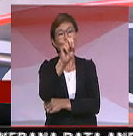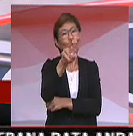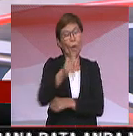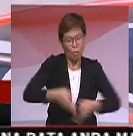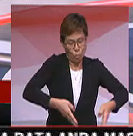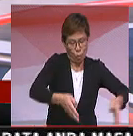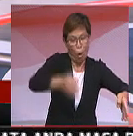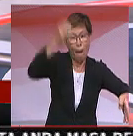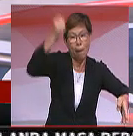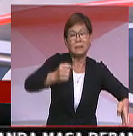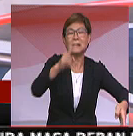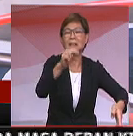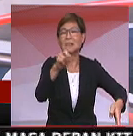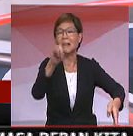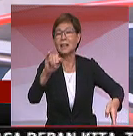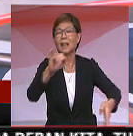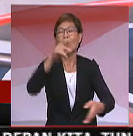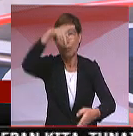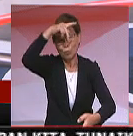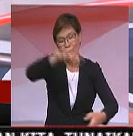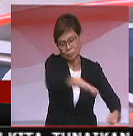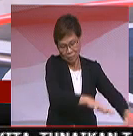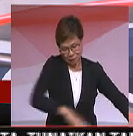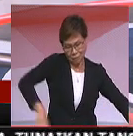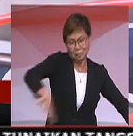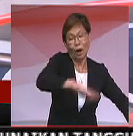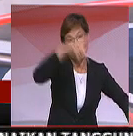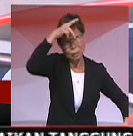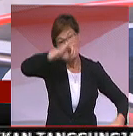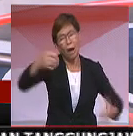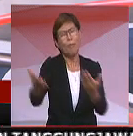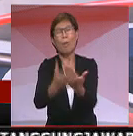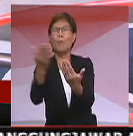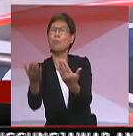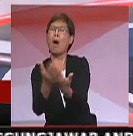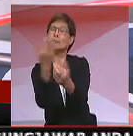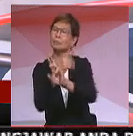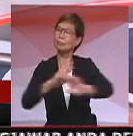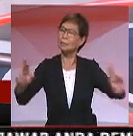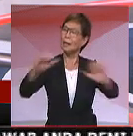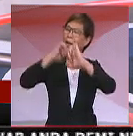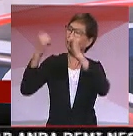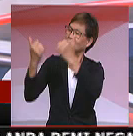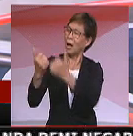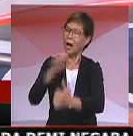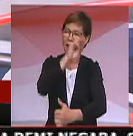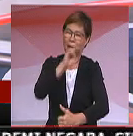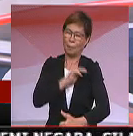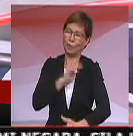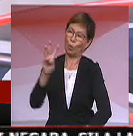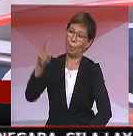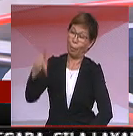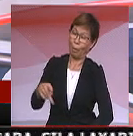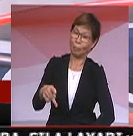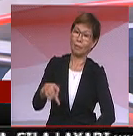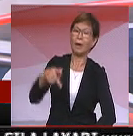12356789 Diputra sekitar Putrajaya kemudahan yang disediakan menerusi agency Kementerian wilayah Persekutuan